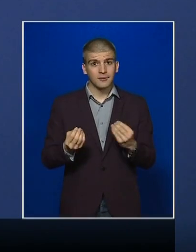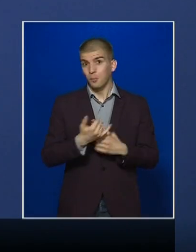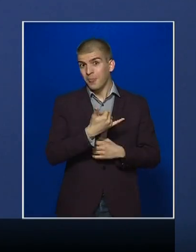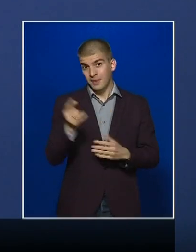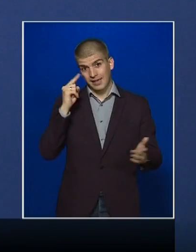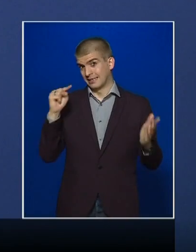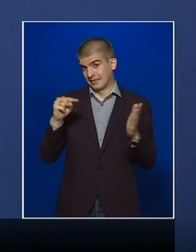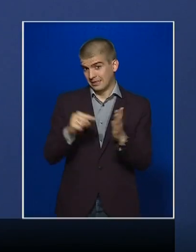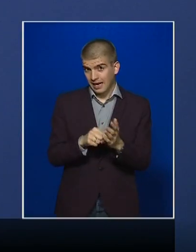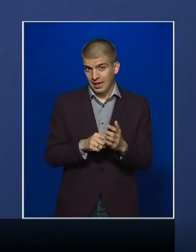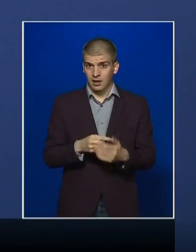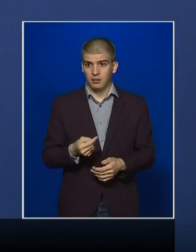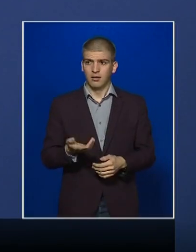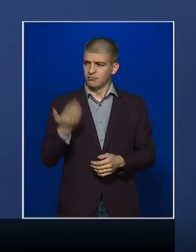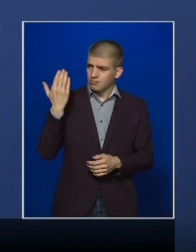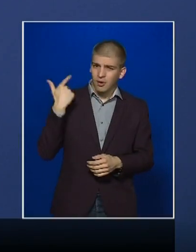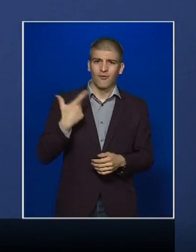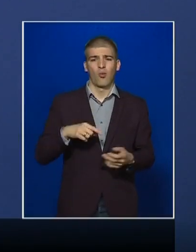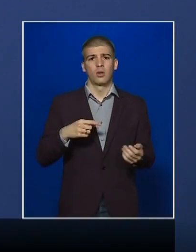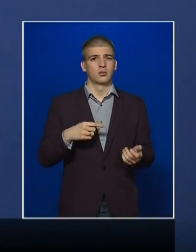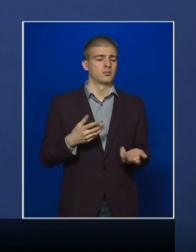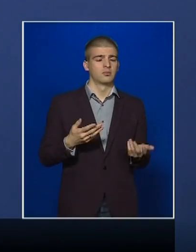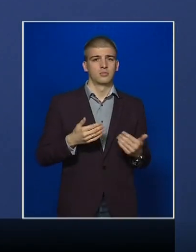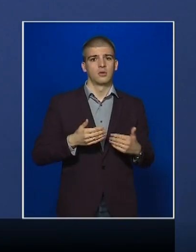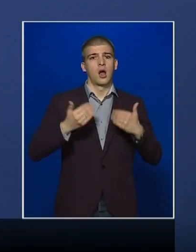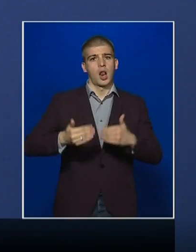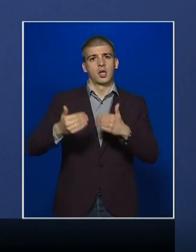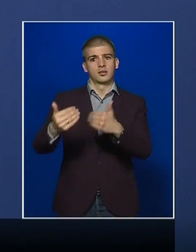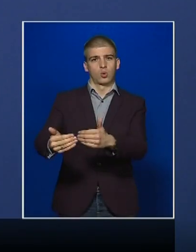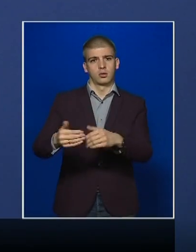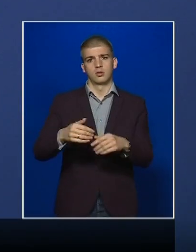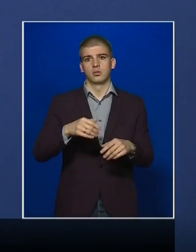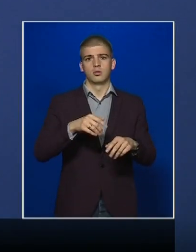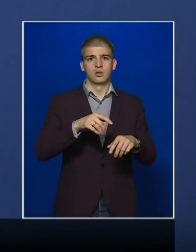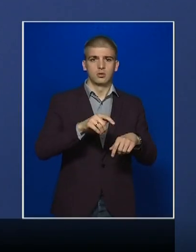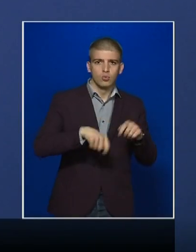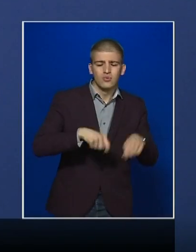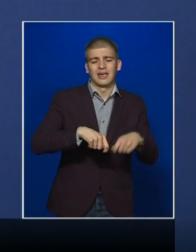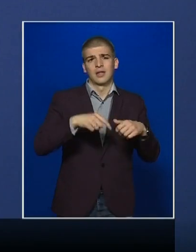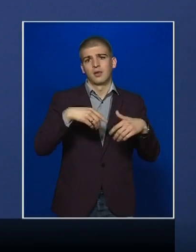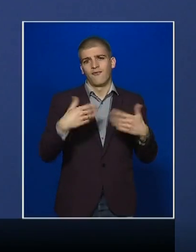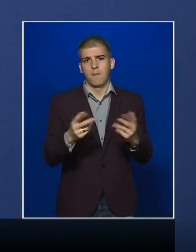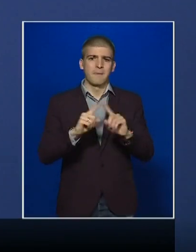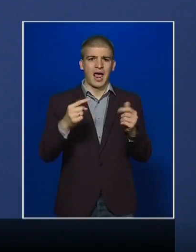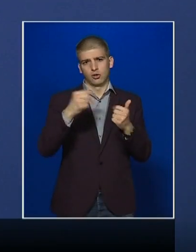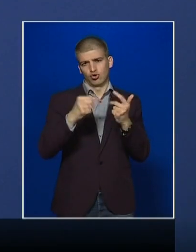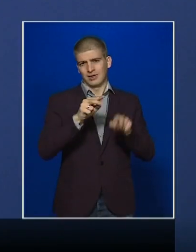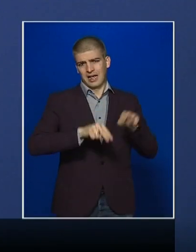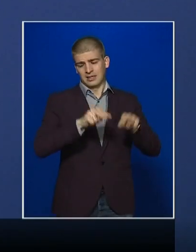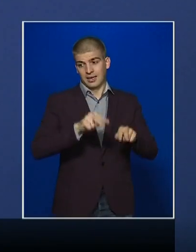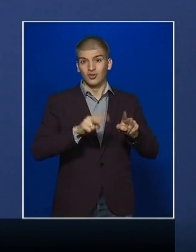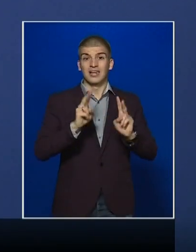hogy az elhalasztott ellátásokat minél gyorsabban lehessen pótolni, és